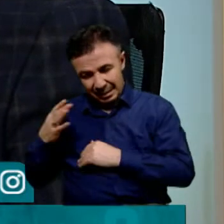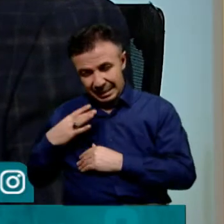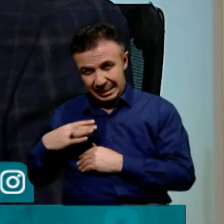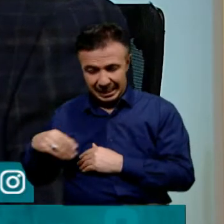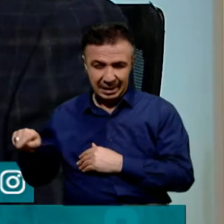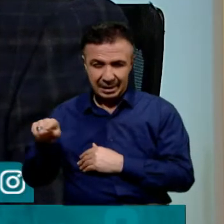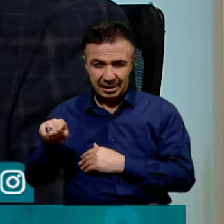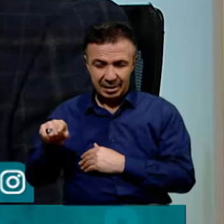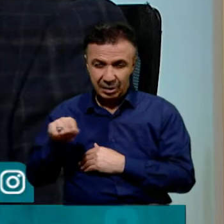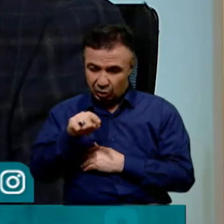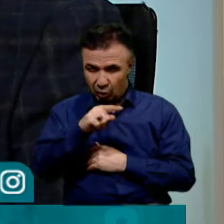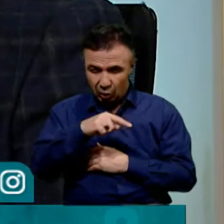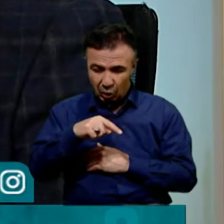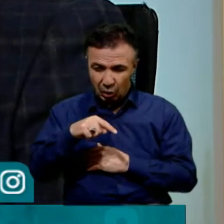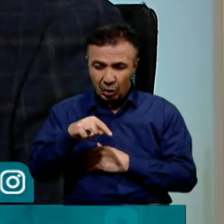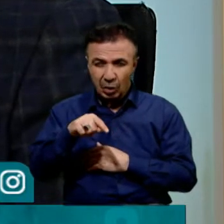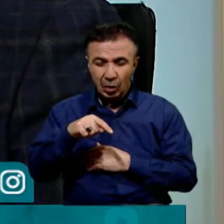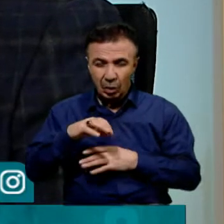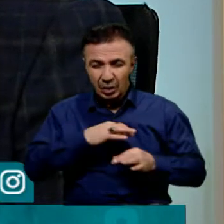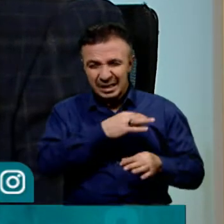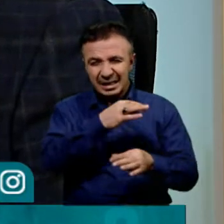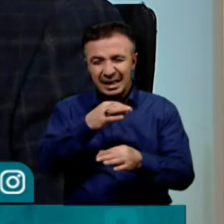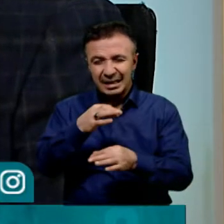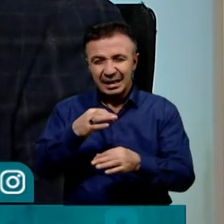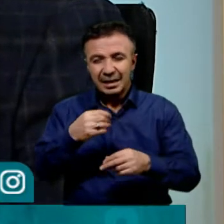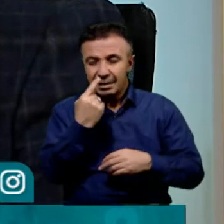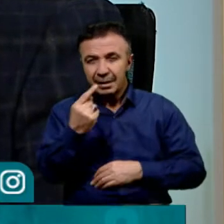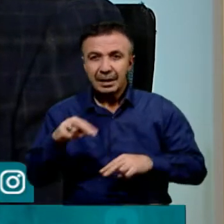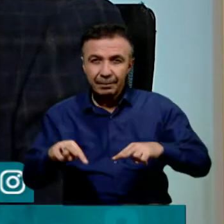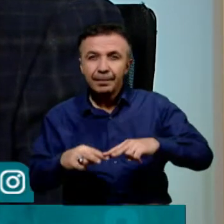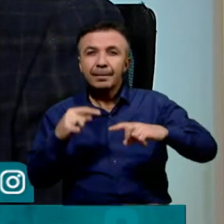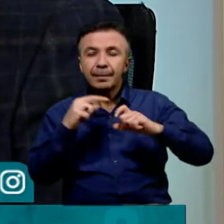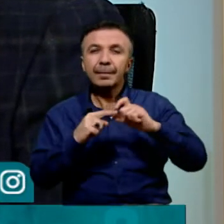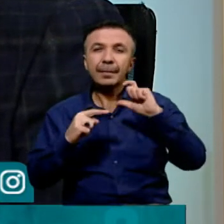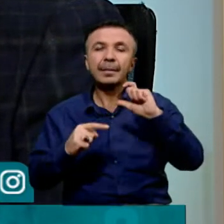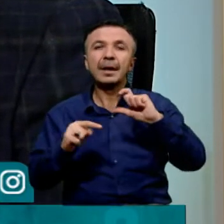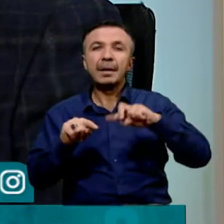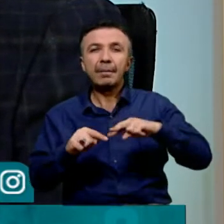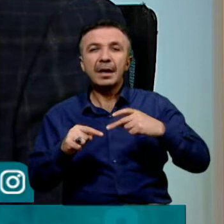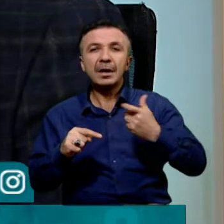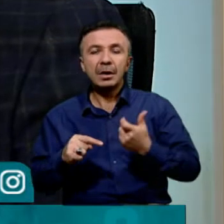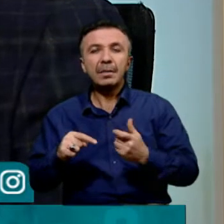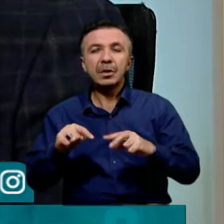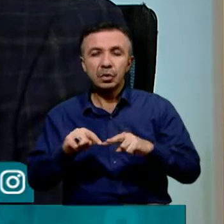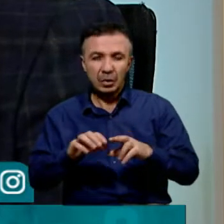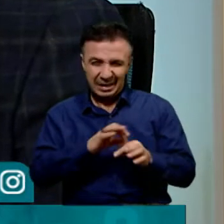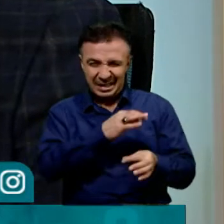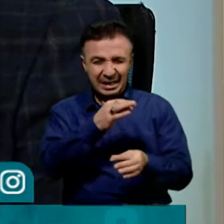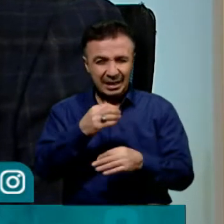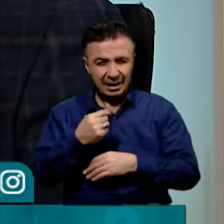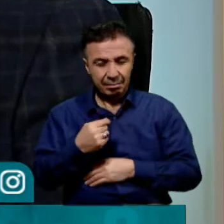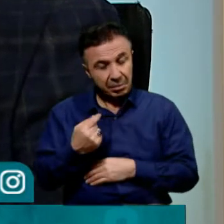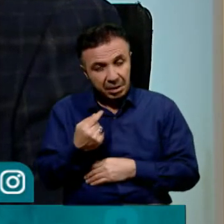acaba Oo kişilerden biri de Mecnun kimseler midir bir Fakat bu konuda inanın böyle